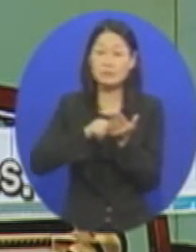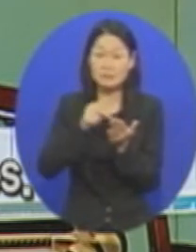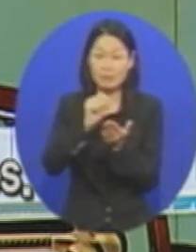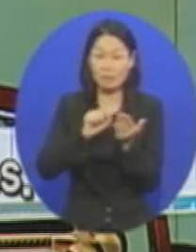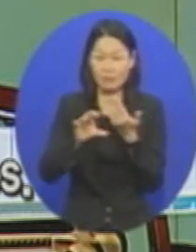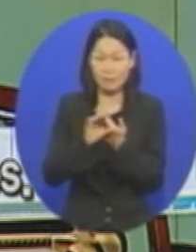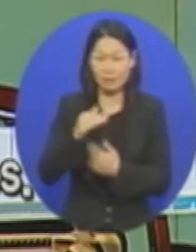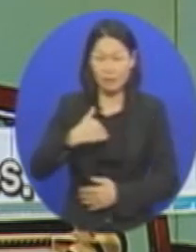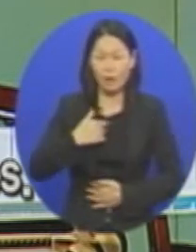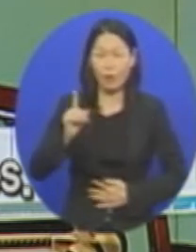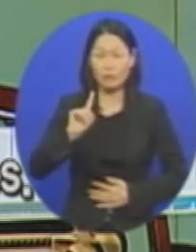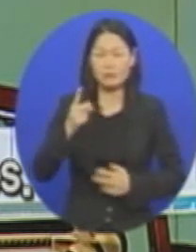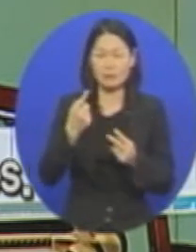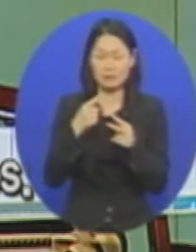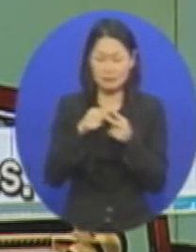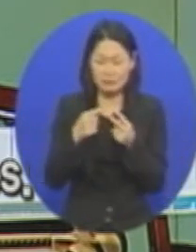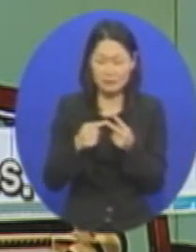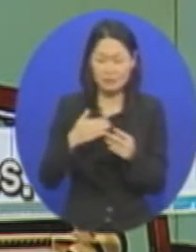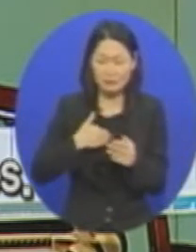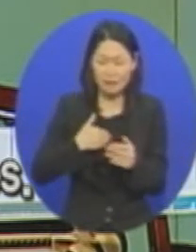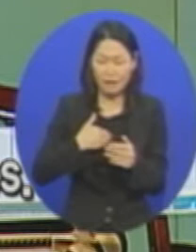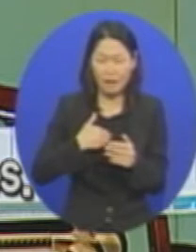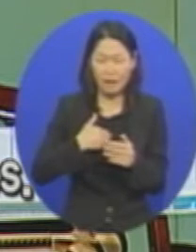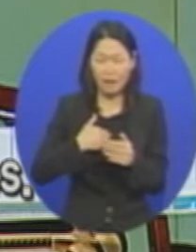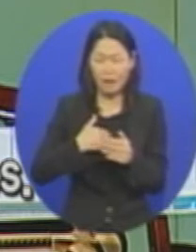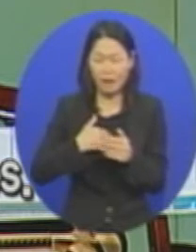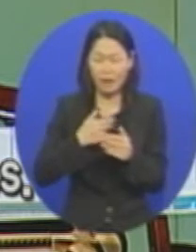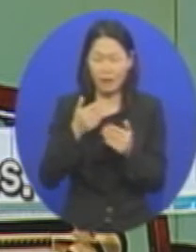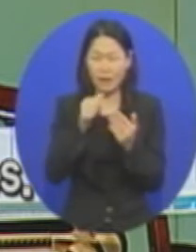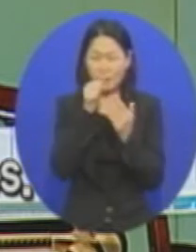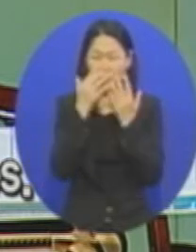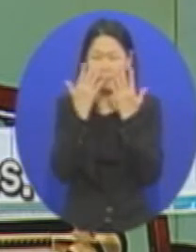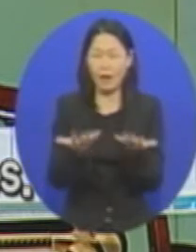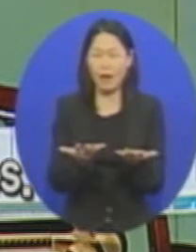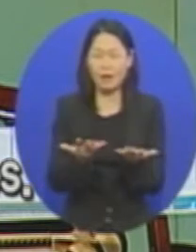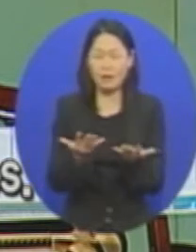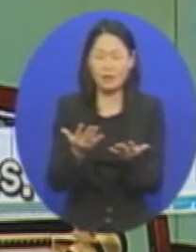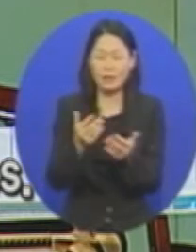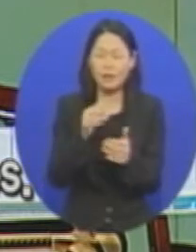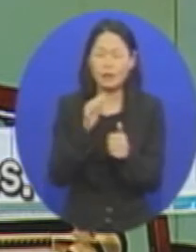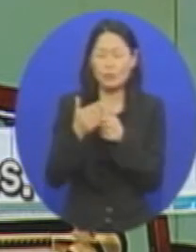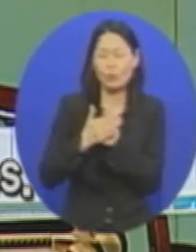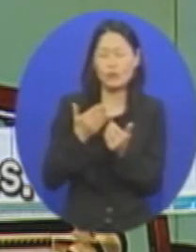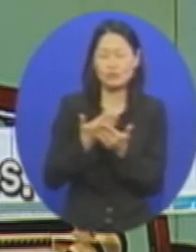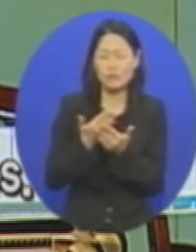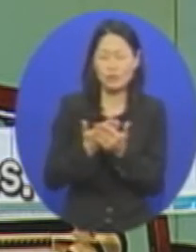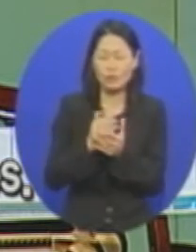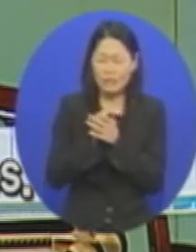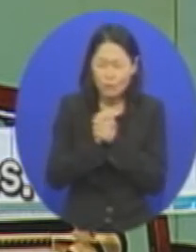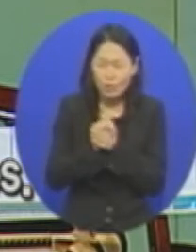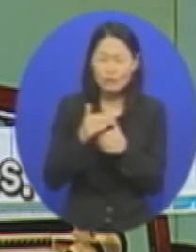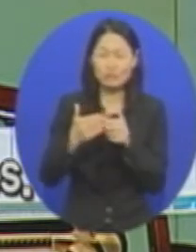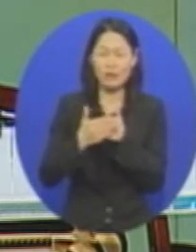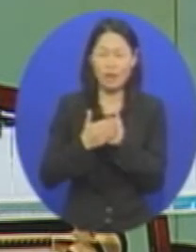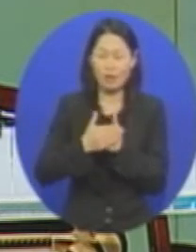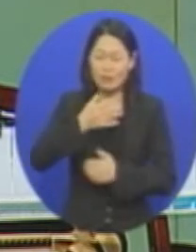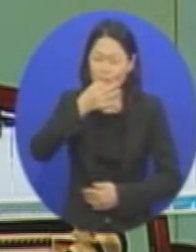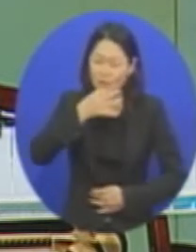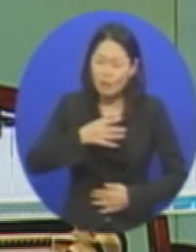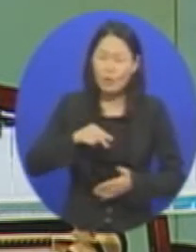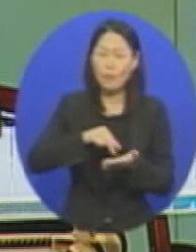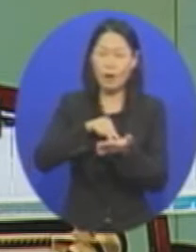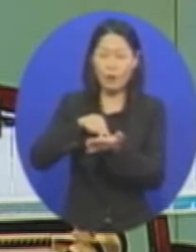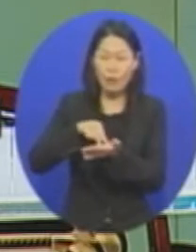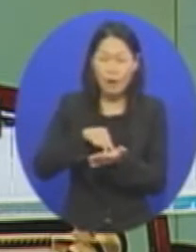어떻든지 좀 나올 수 있게끔 도와 주세요 기도해주세요 아 힘들어요 외로워요 뭐 그런